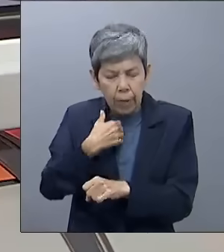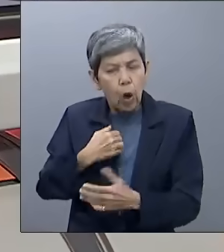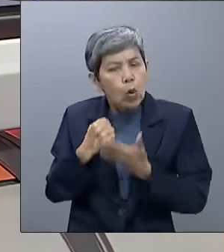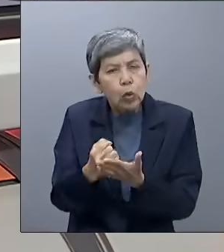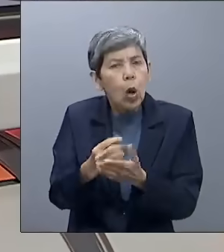จะเป็นอย่างไรนะคะ